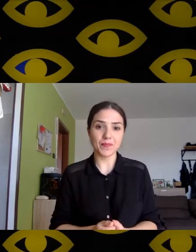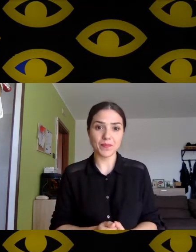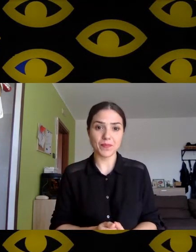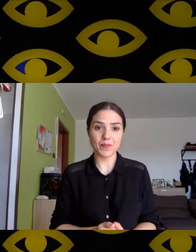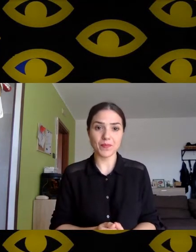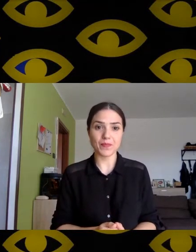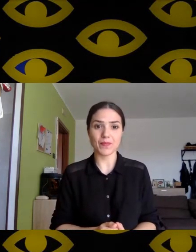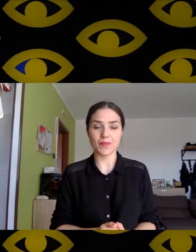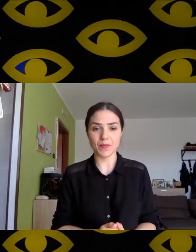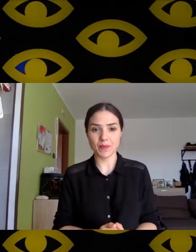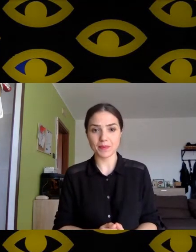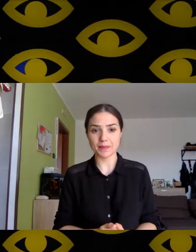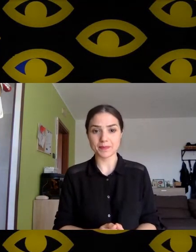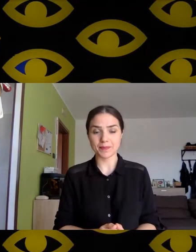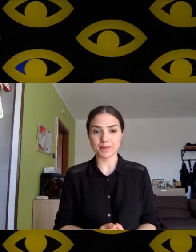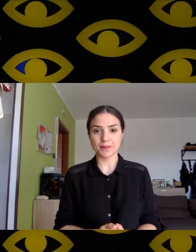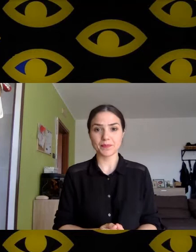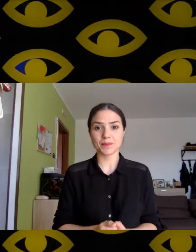Eccoci qua.